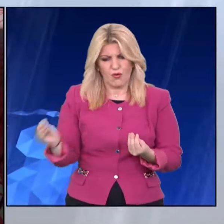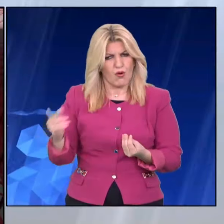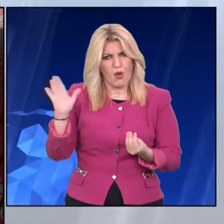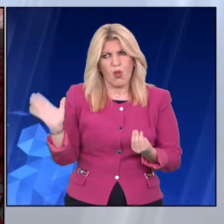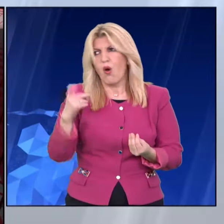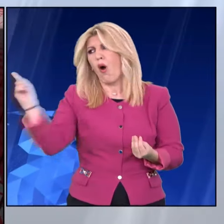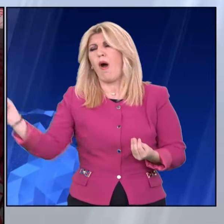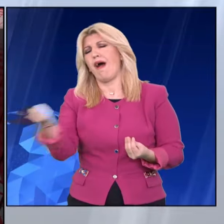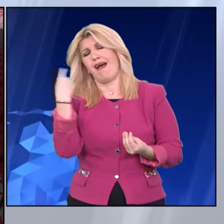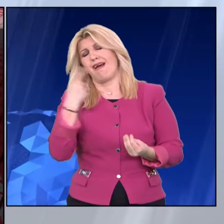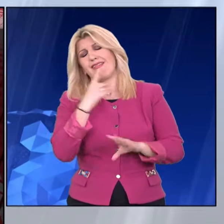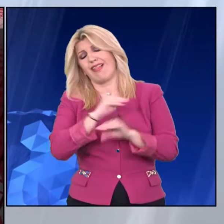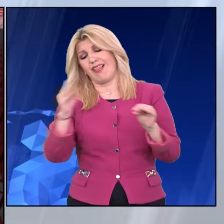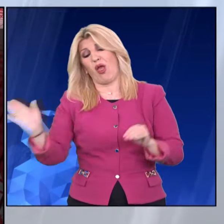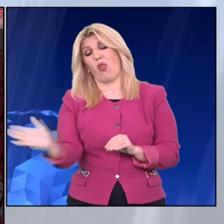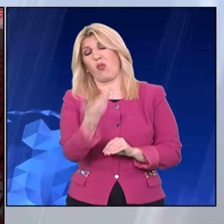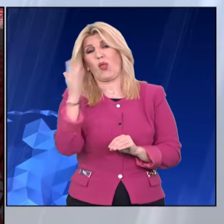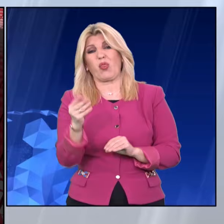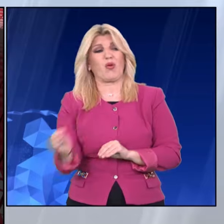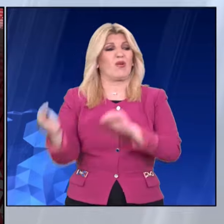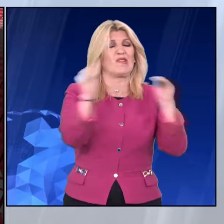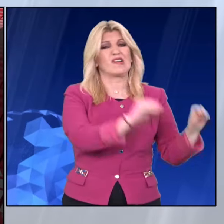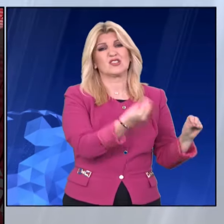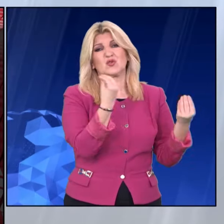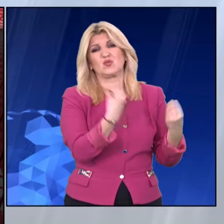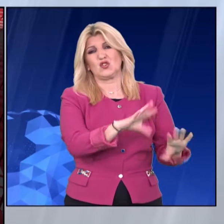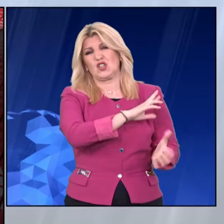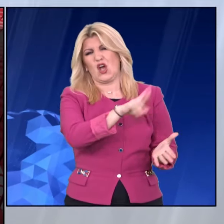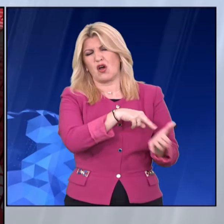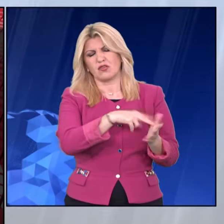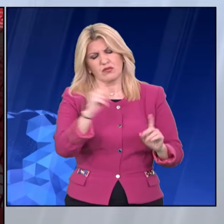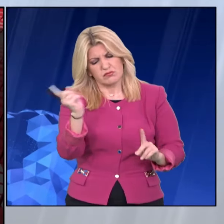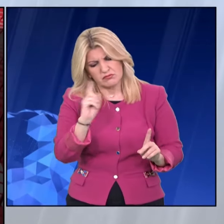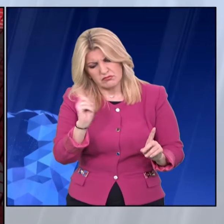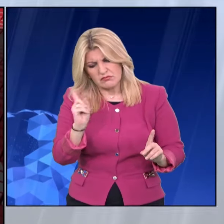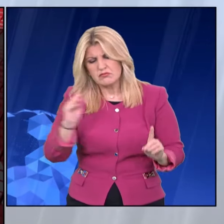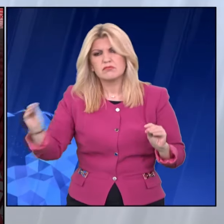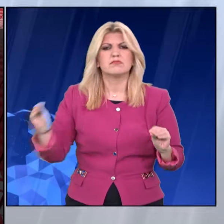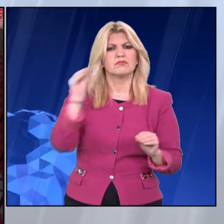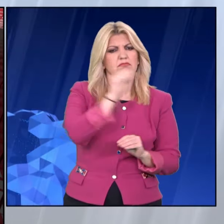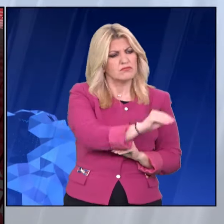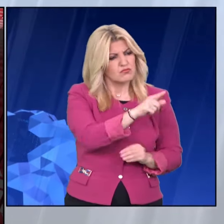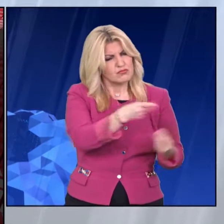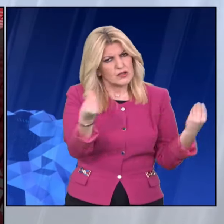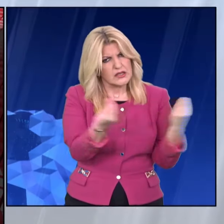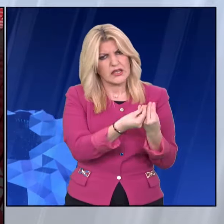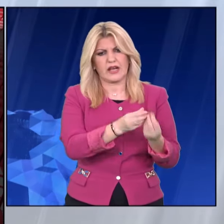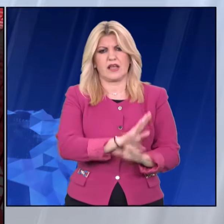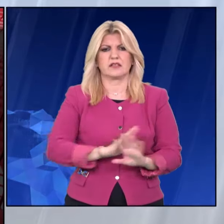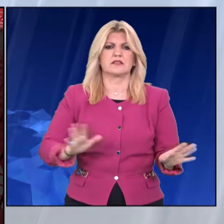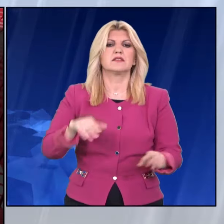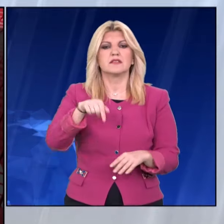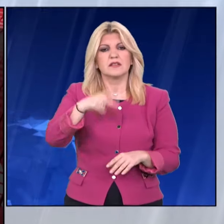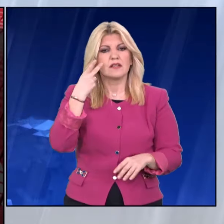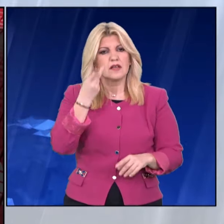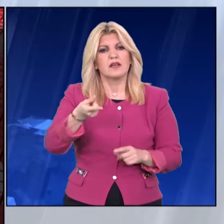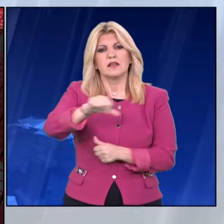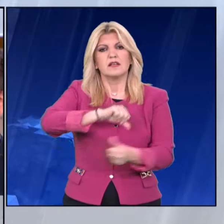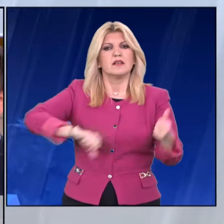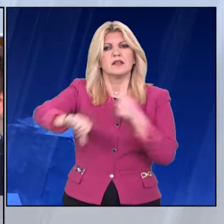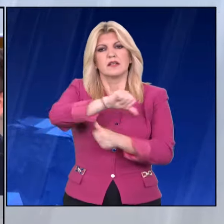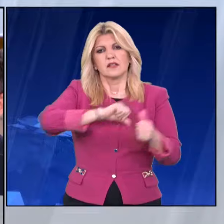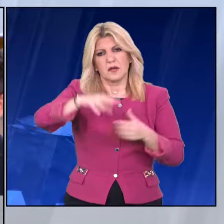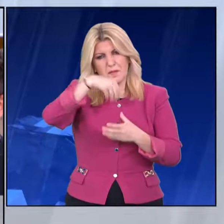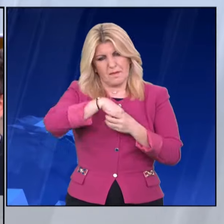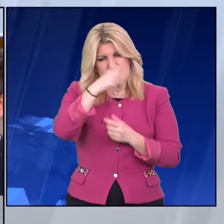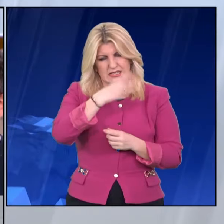διευρυμένο εκτελεστικό γραφείο θα συμμετέχουν η Όλγα Γεροβασίλη, ο Νίκος Παπάς, ο Ευάγγελος Αποστολάκης, η Κυριακή Μάλαμα, ο Πάνος Ρήγας, ο Λευτέρης Κρέτσος και ο Γιάννης Μπουρνούς.